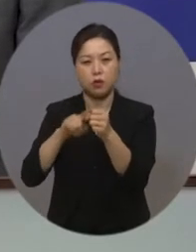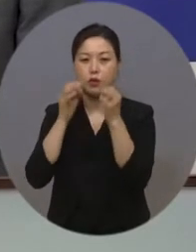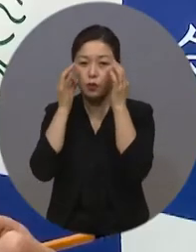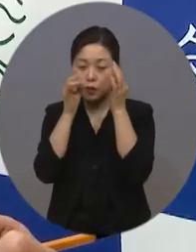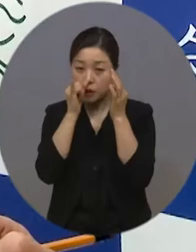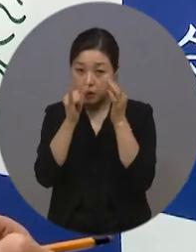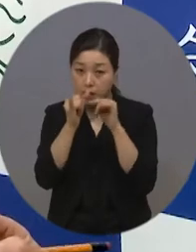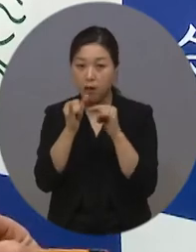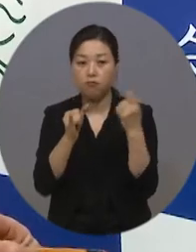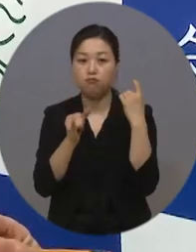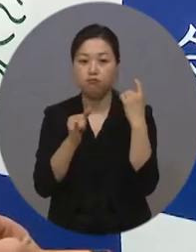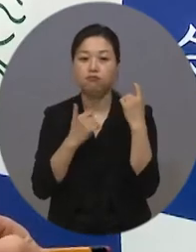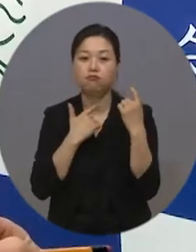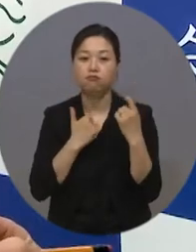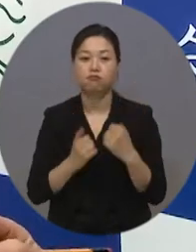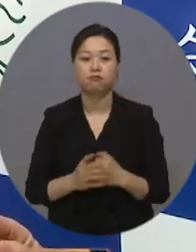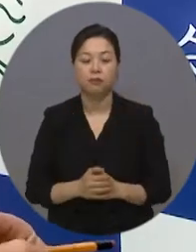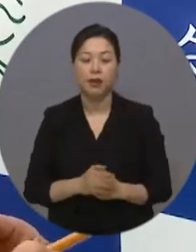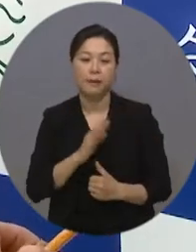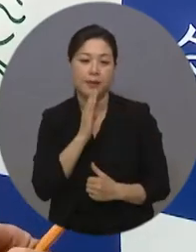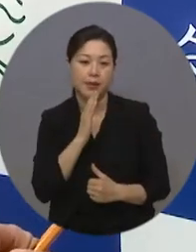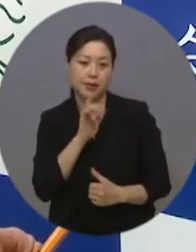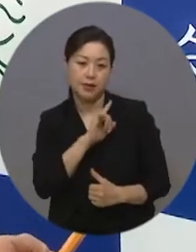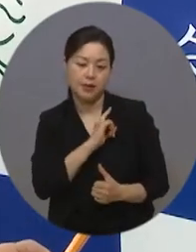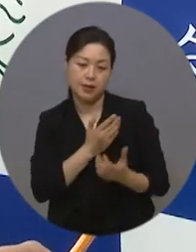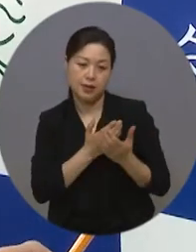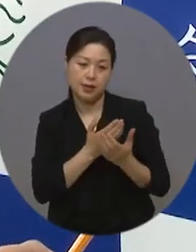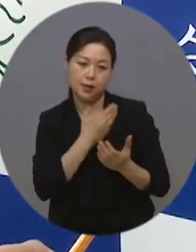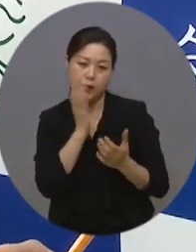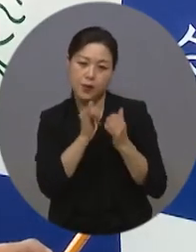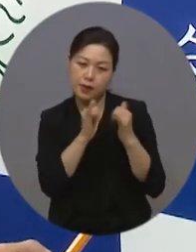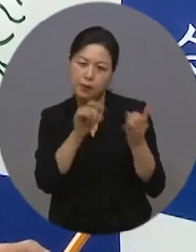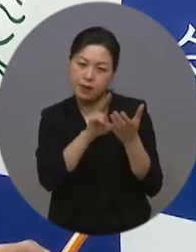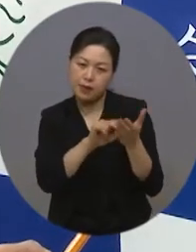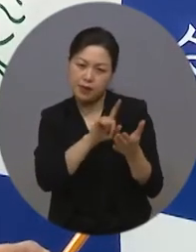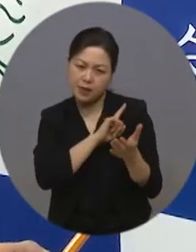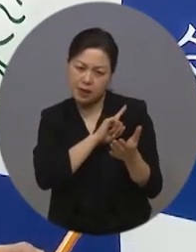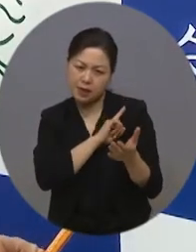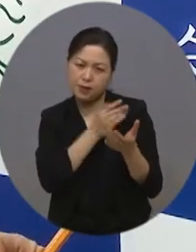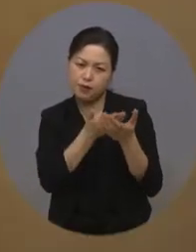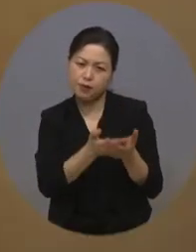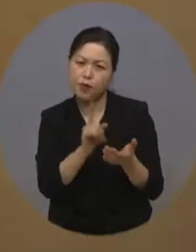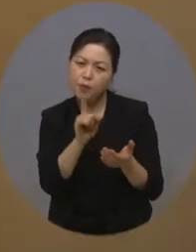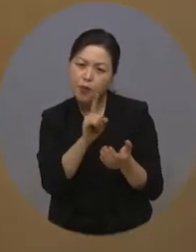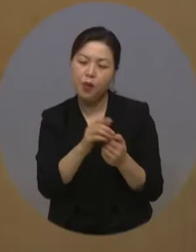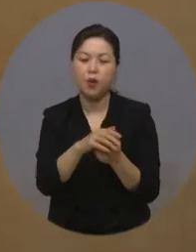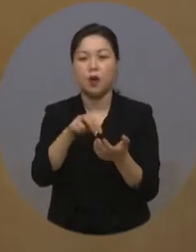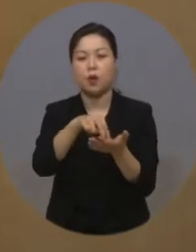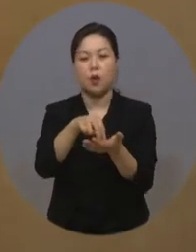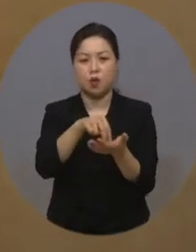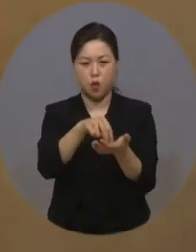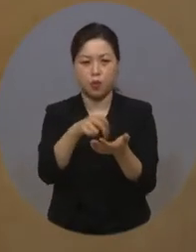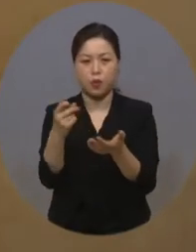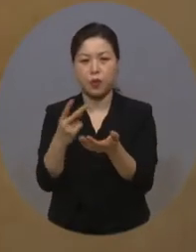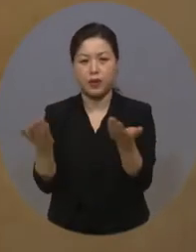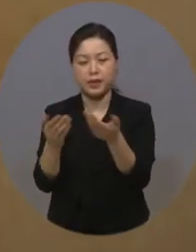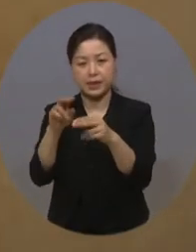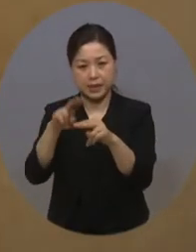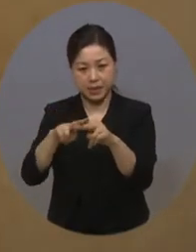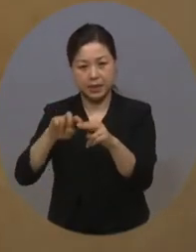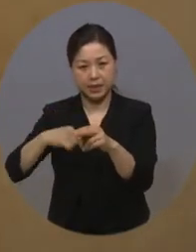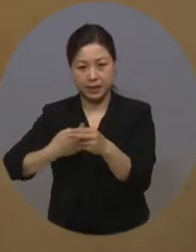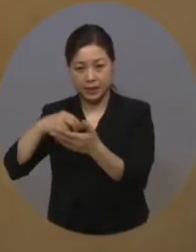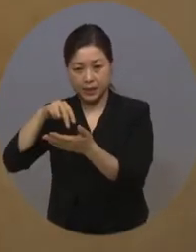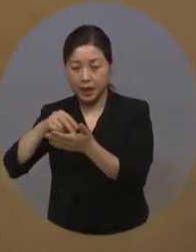들었거든요 맞습니다 노인문제의 가장 근본을 저희 장수군 해서는 어 외로움 그리고 일자리 자립을 할 수